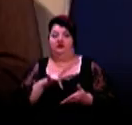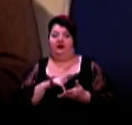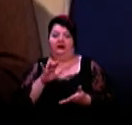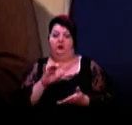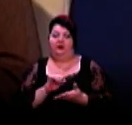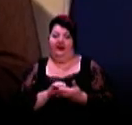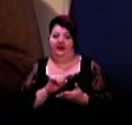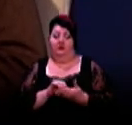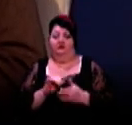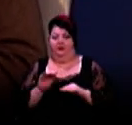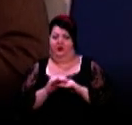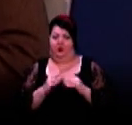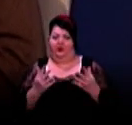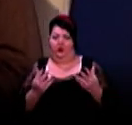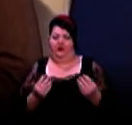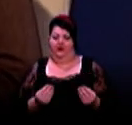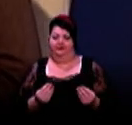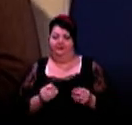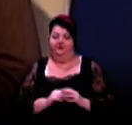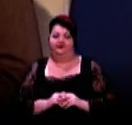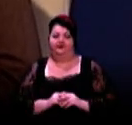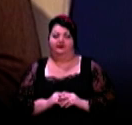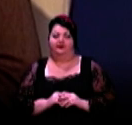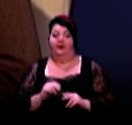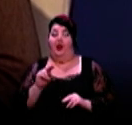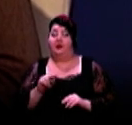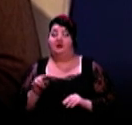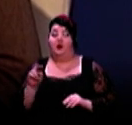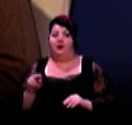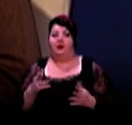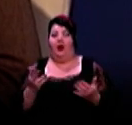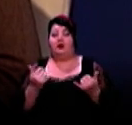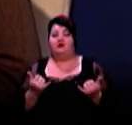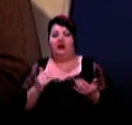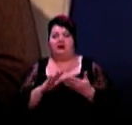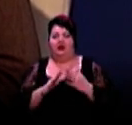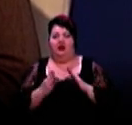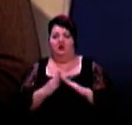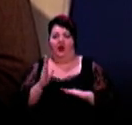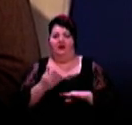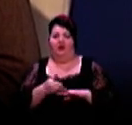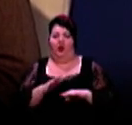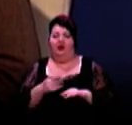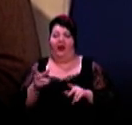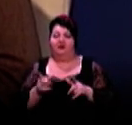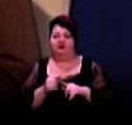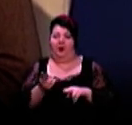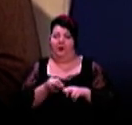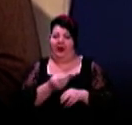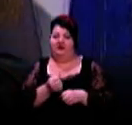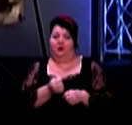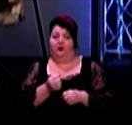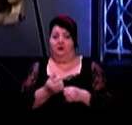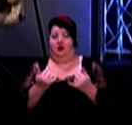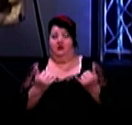зайнятості. Доброго дня. Доброго дня. Петре Петровичу, яка зараз ситуація в Полтаві із безробіттям? На